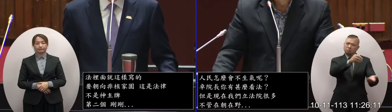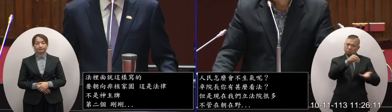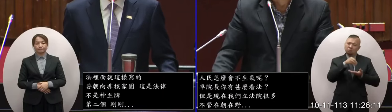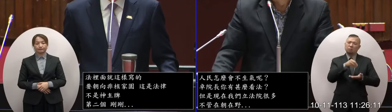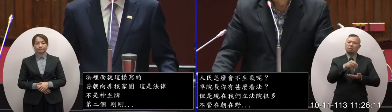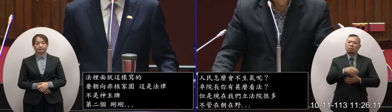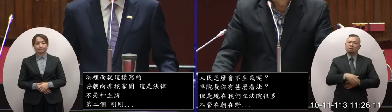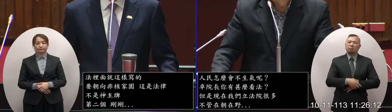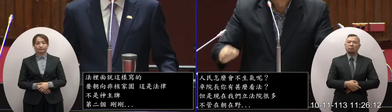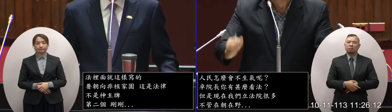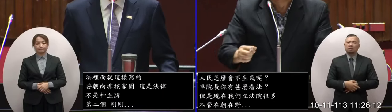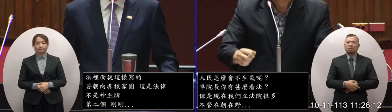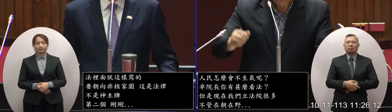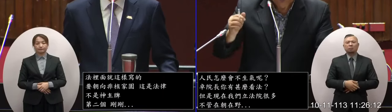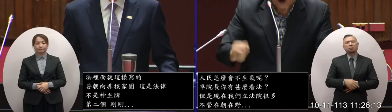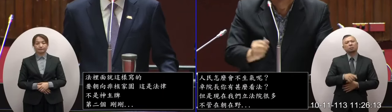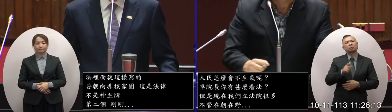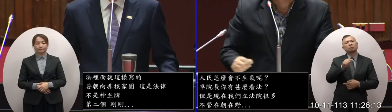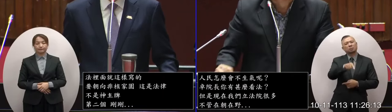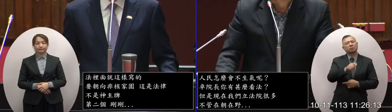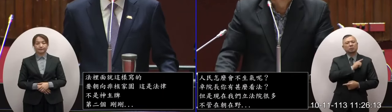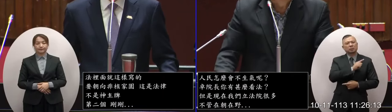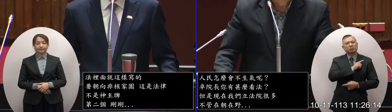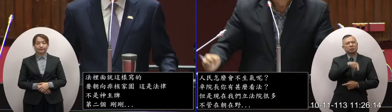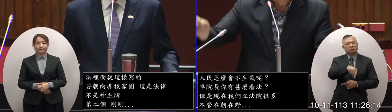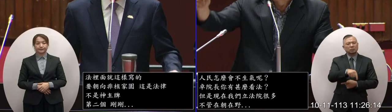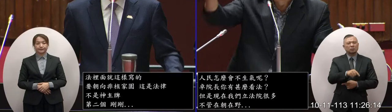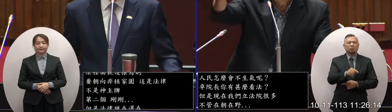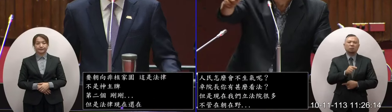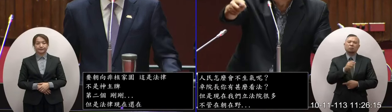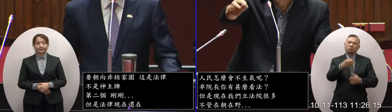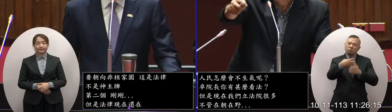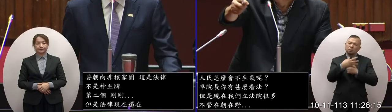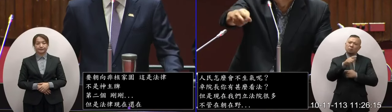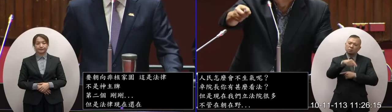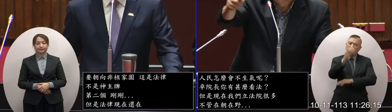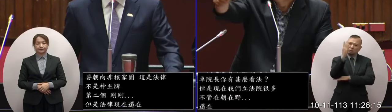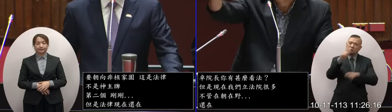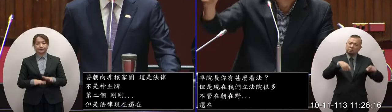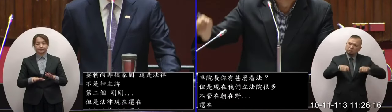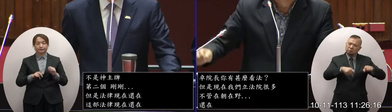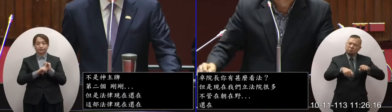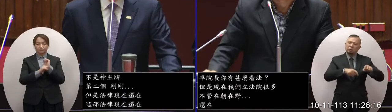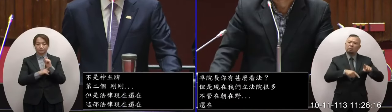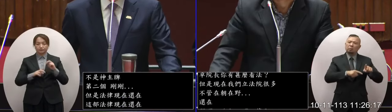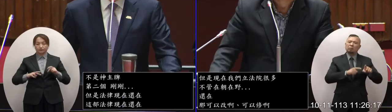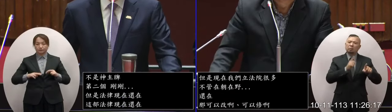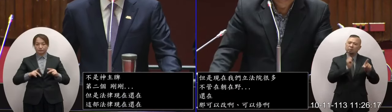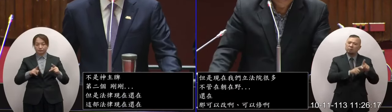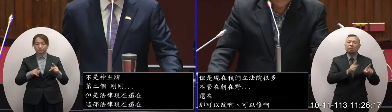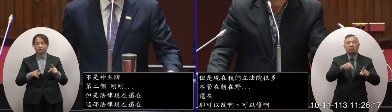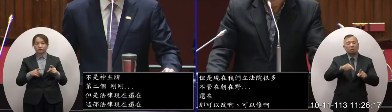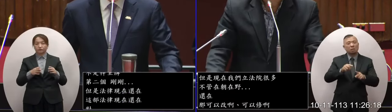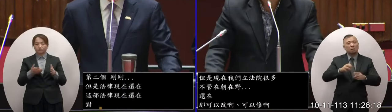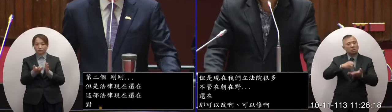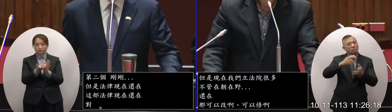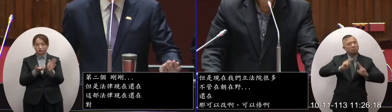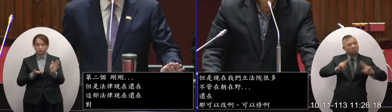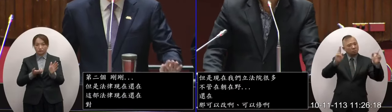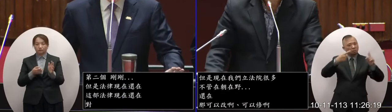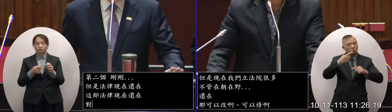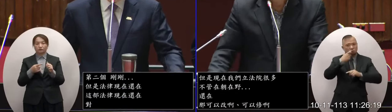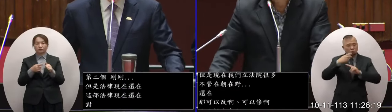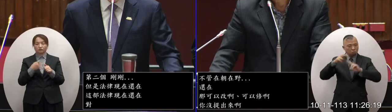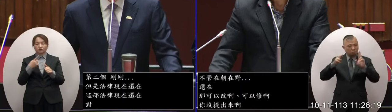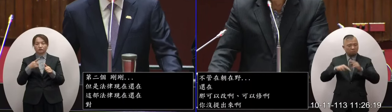啊，对不对？你不能说错误的政策，现在哎、欸，核电是绿能的呢， 是不是？修法之前，我们现在